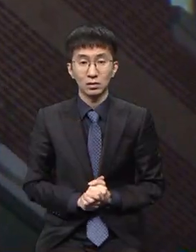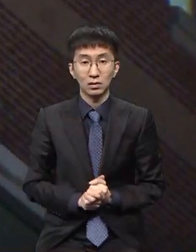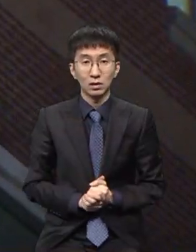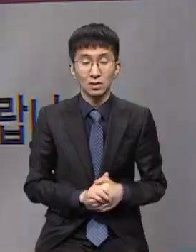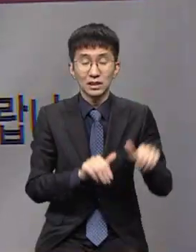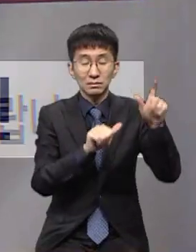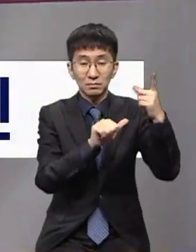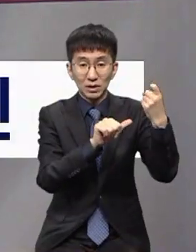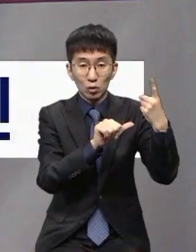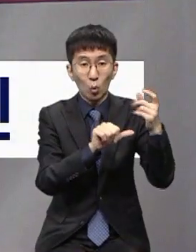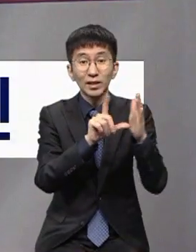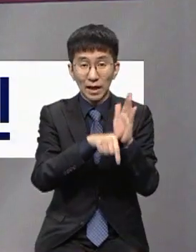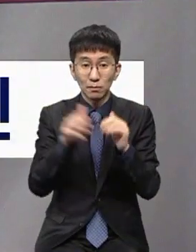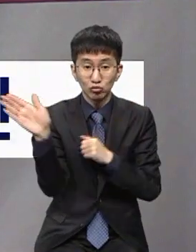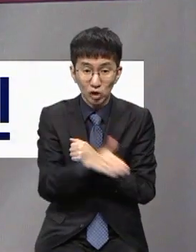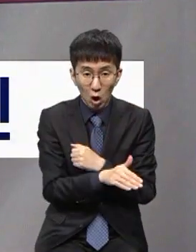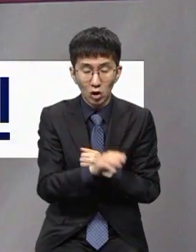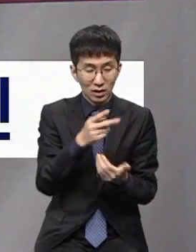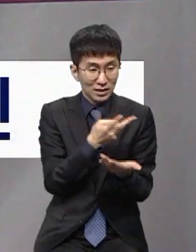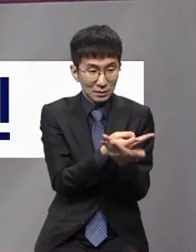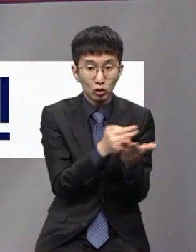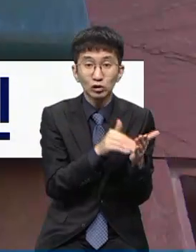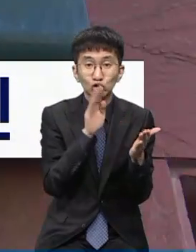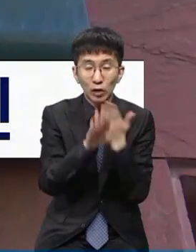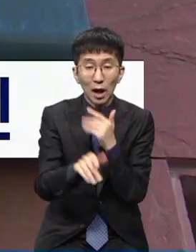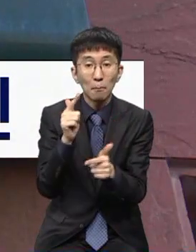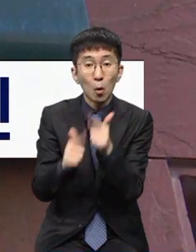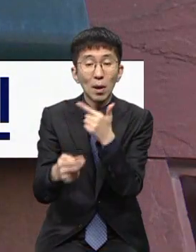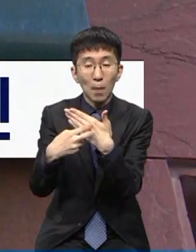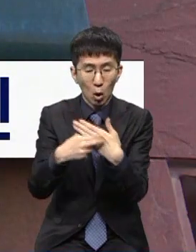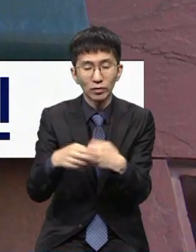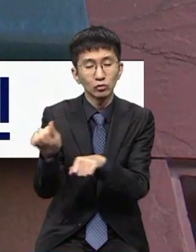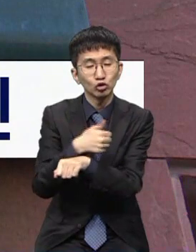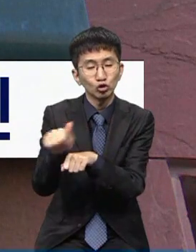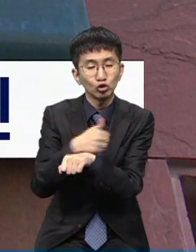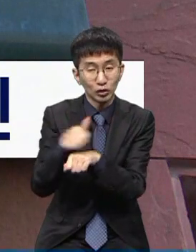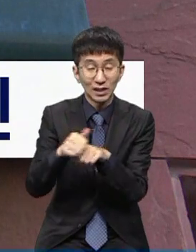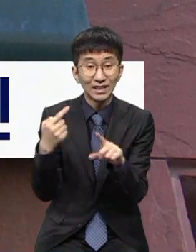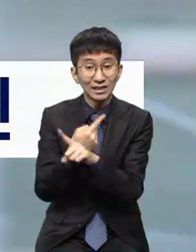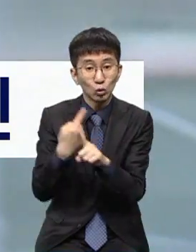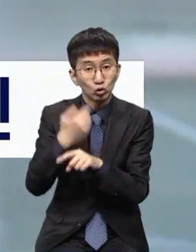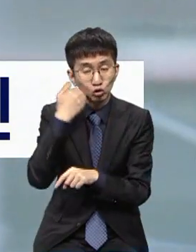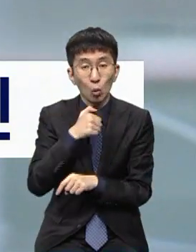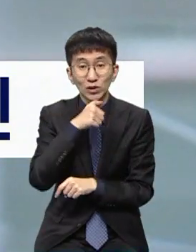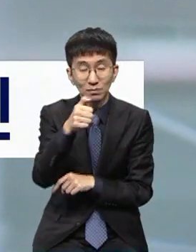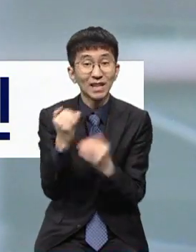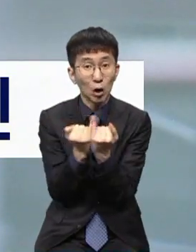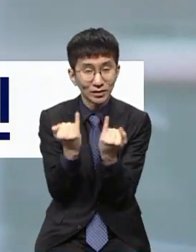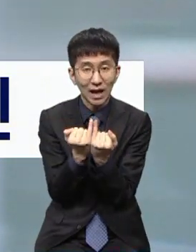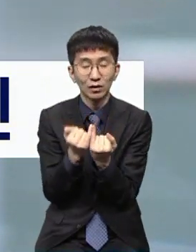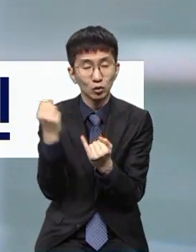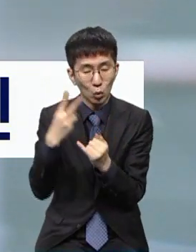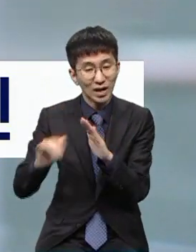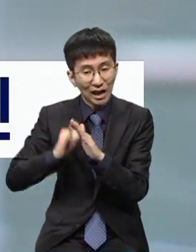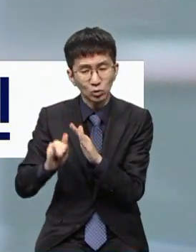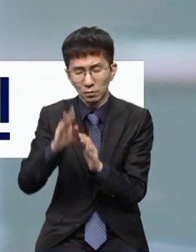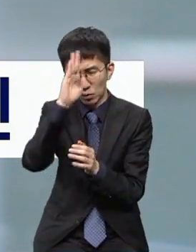일주일 동안 전남대병원에서 입원한 뒤 목포의 한 병원에서 치료를 받던 50대 여성과 보호자도 확진 판정을 받았습니다.